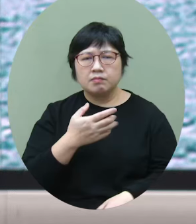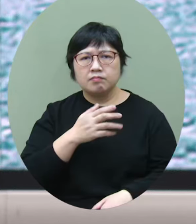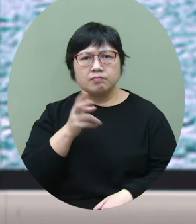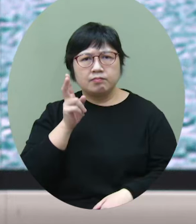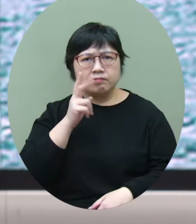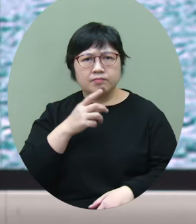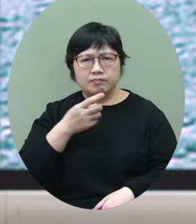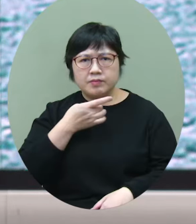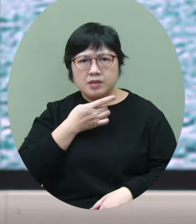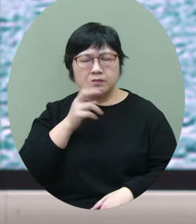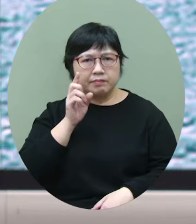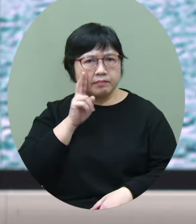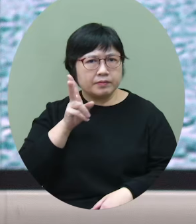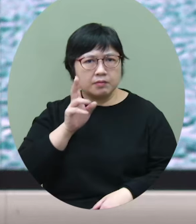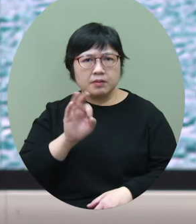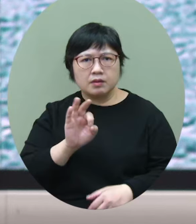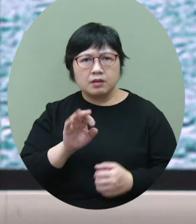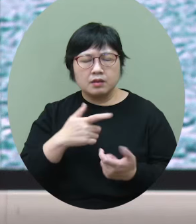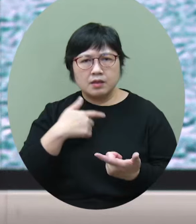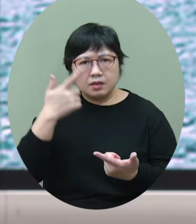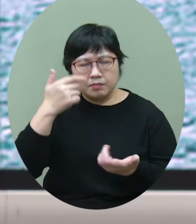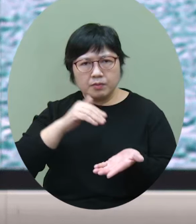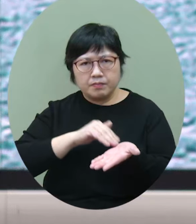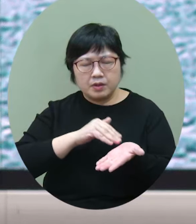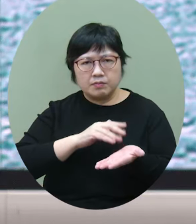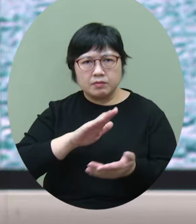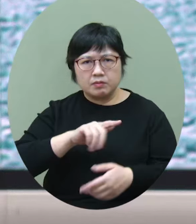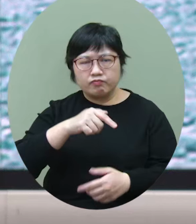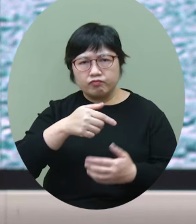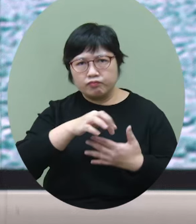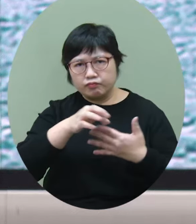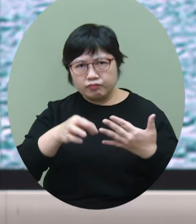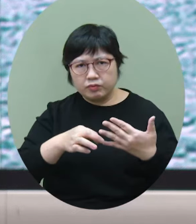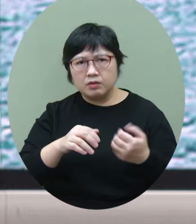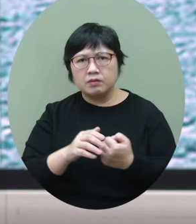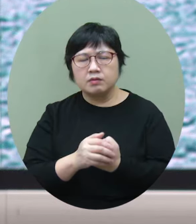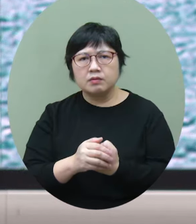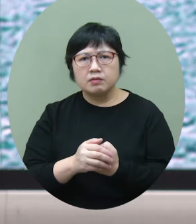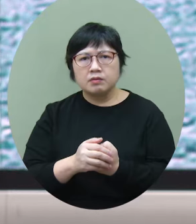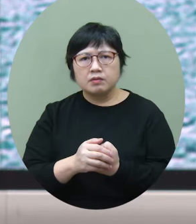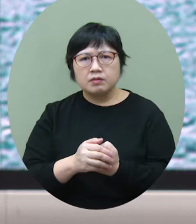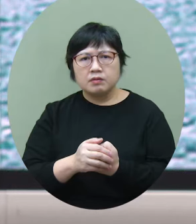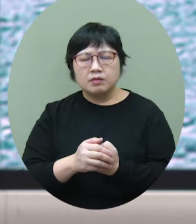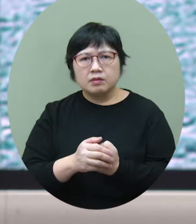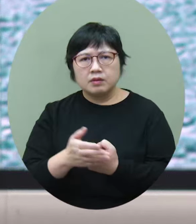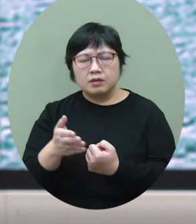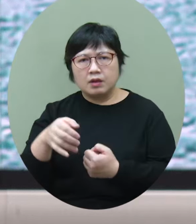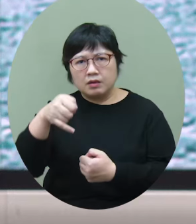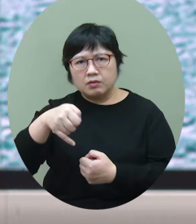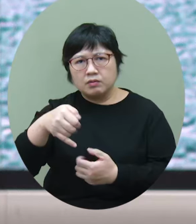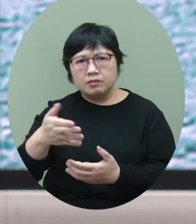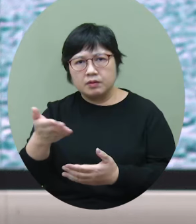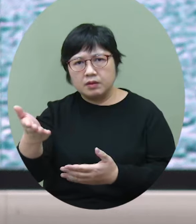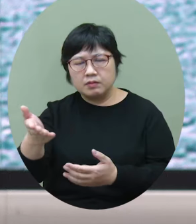盡快就可以緩和落嚟啦。 下一條呢邊呢位啊？